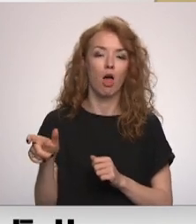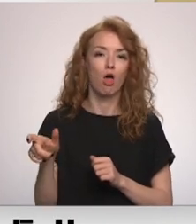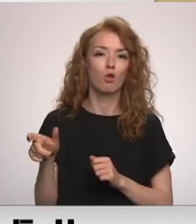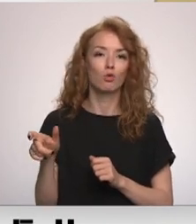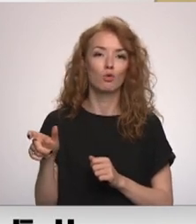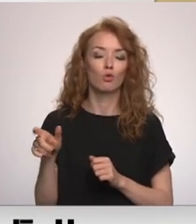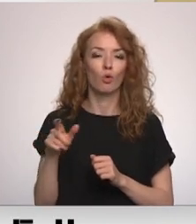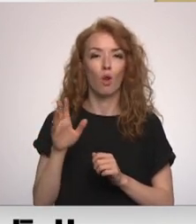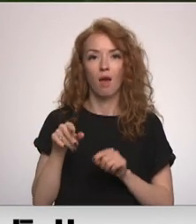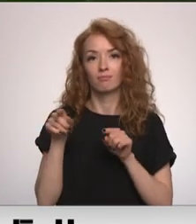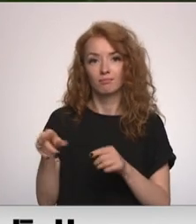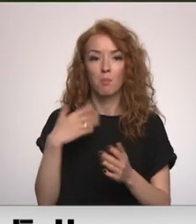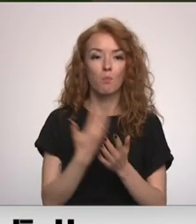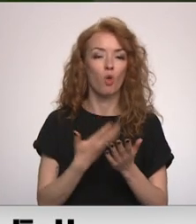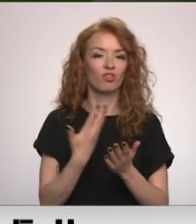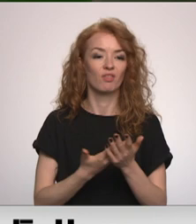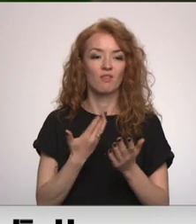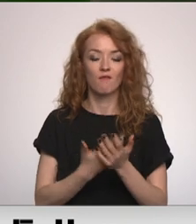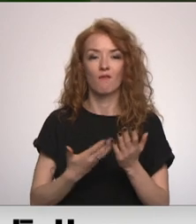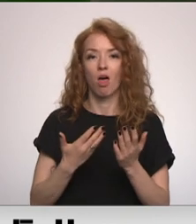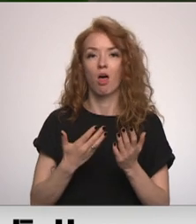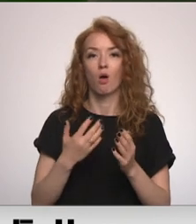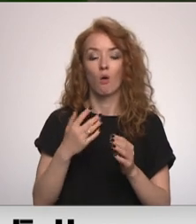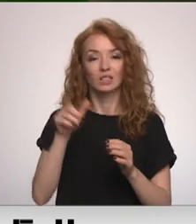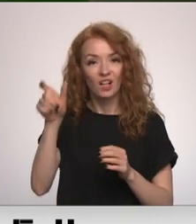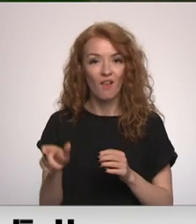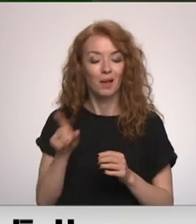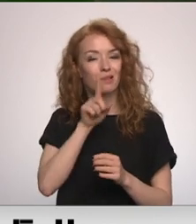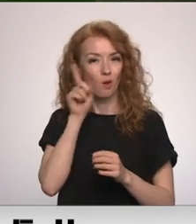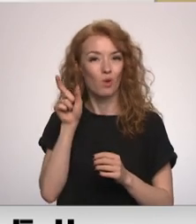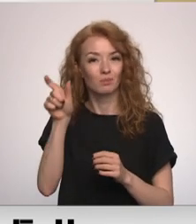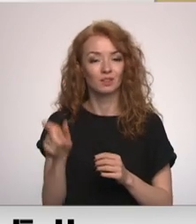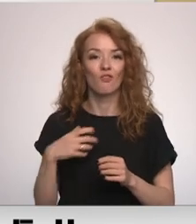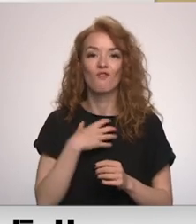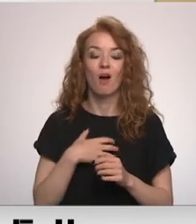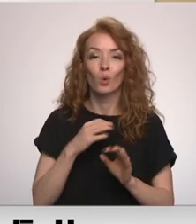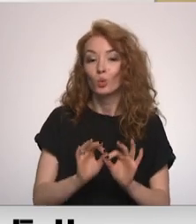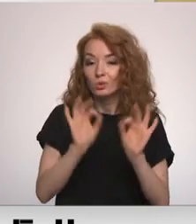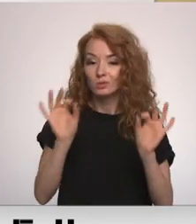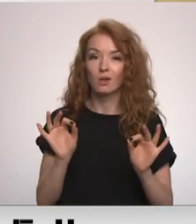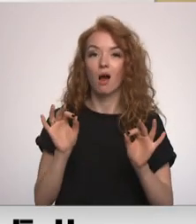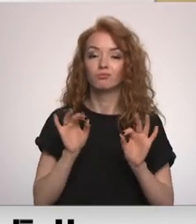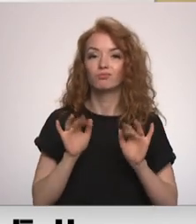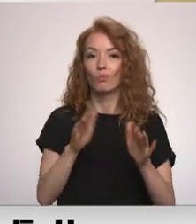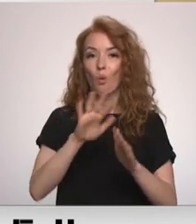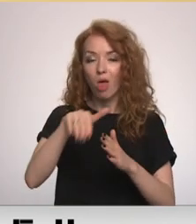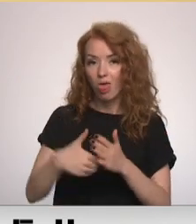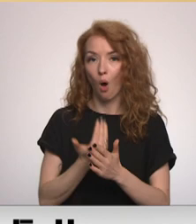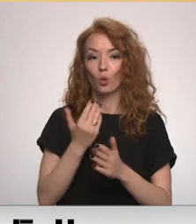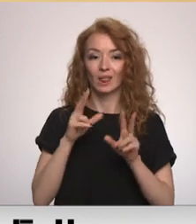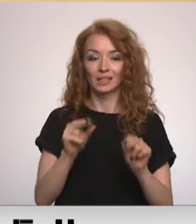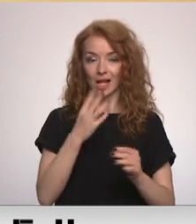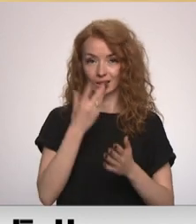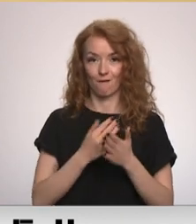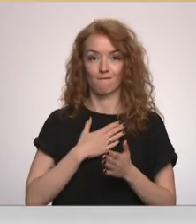kā motivējošs līdzeklis vienkārši cilvēkiem vai gados jauniem cilvēkiem uzsākt kaut ko jaunu, noticēt savām spējām.